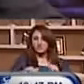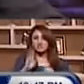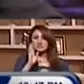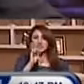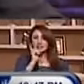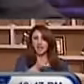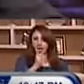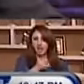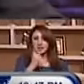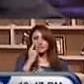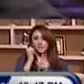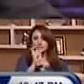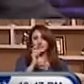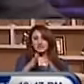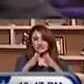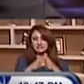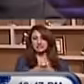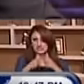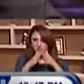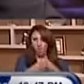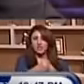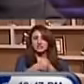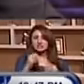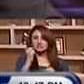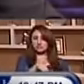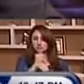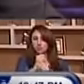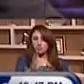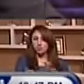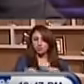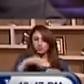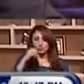التعليم تنمية قناة السويس، نرجع لموضوعنا.